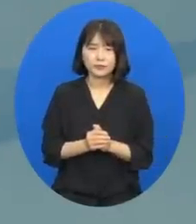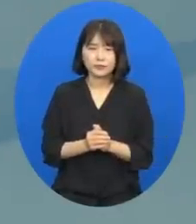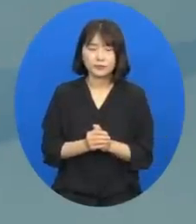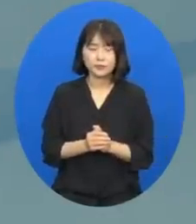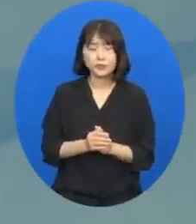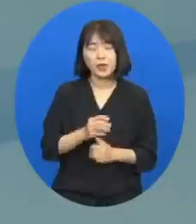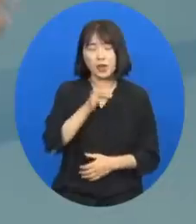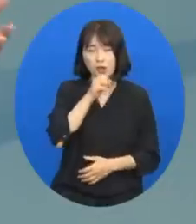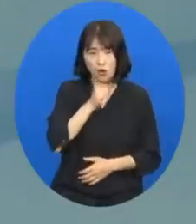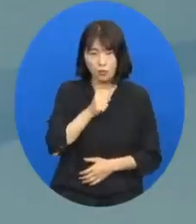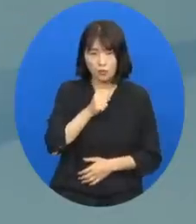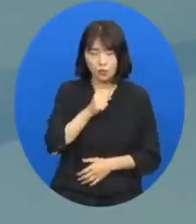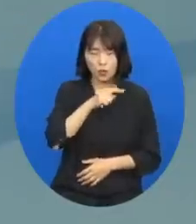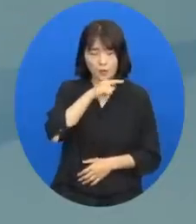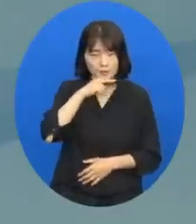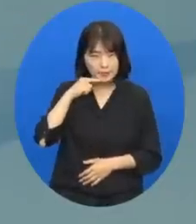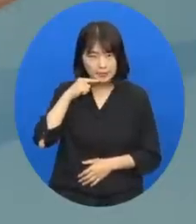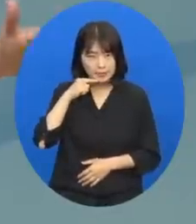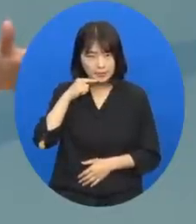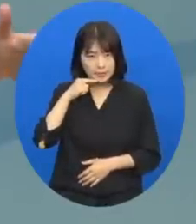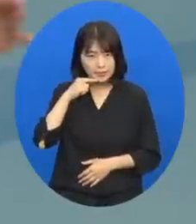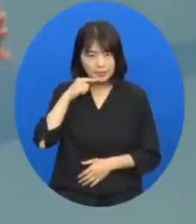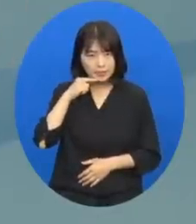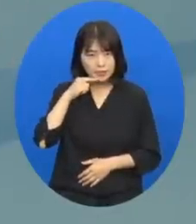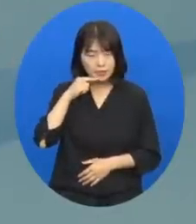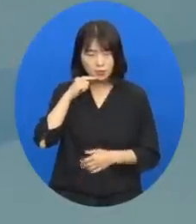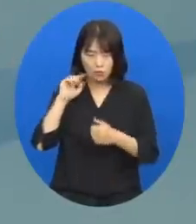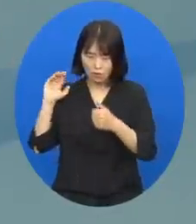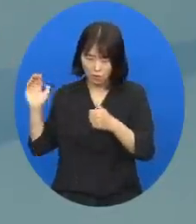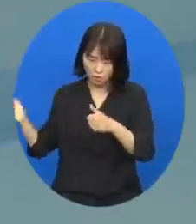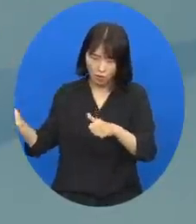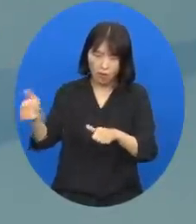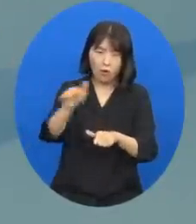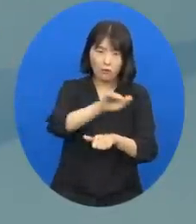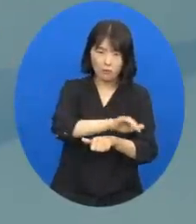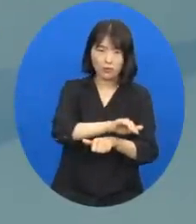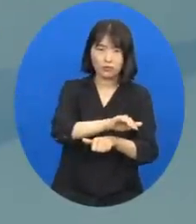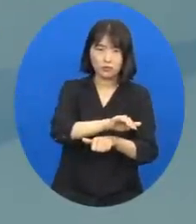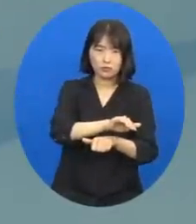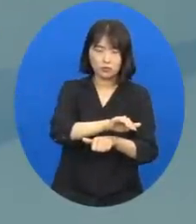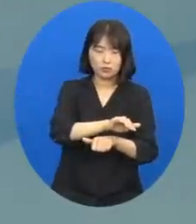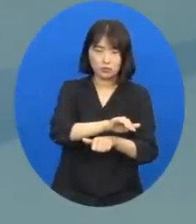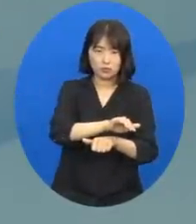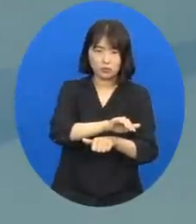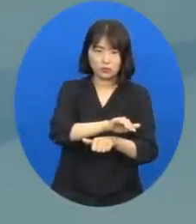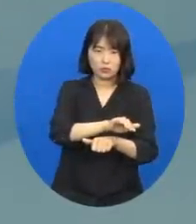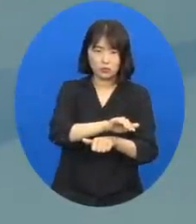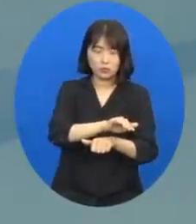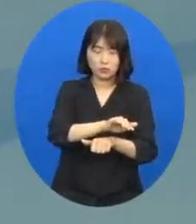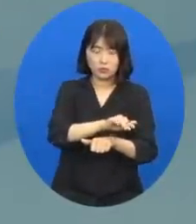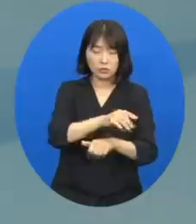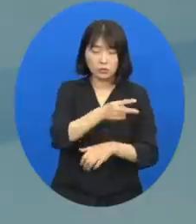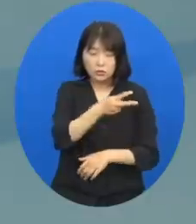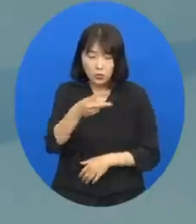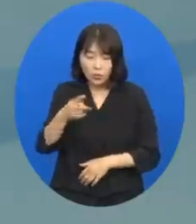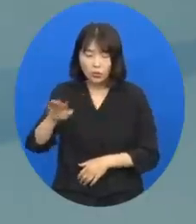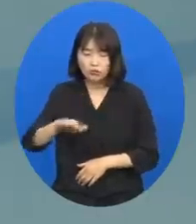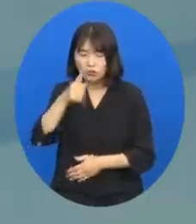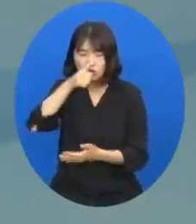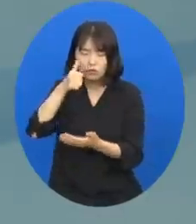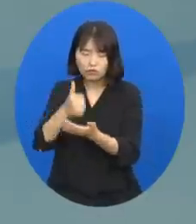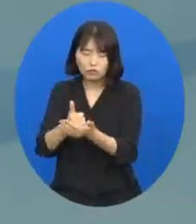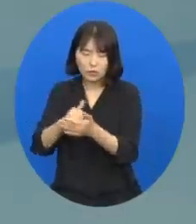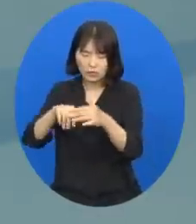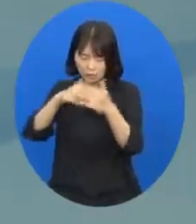염 서에 급히 그 흙으로 덮어 주셔서 결국에는 우리의 죄를 다 덮어 주신다 라는 의미 아주 중요한 의미에요